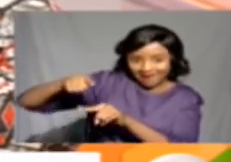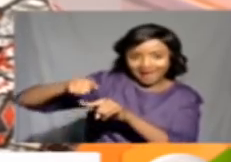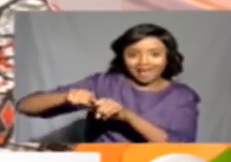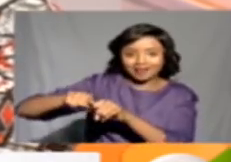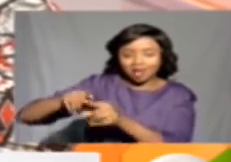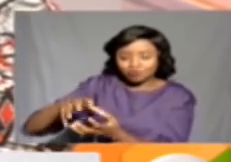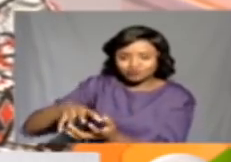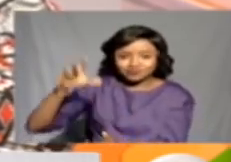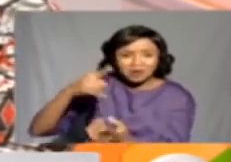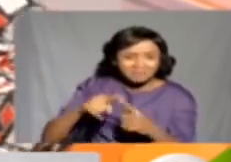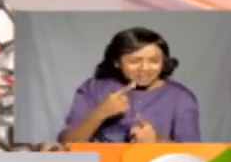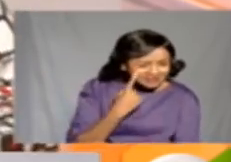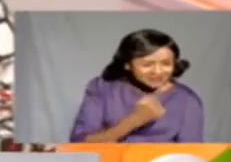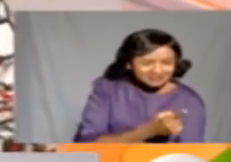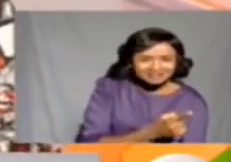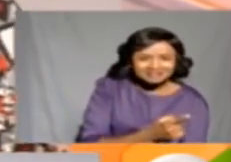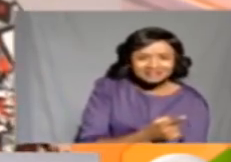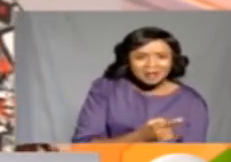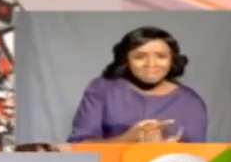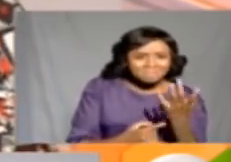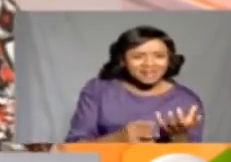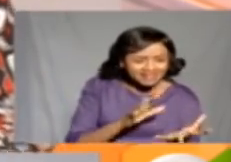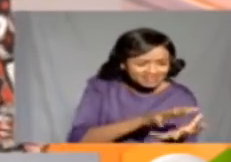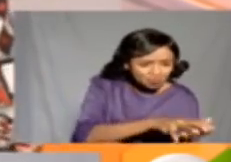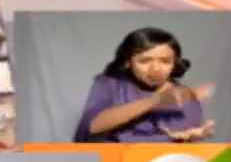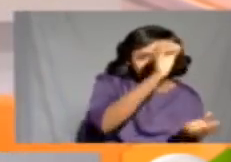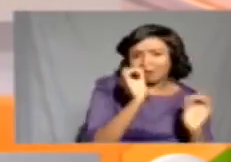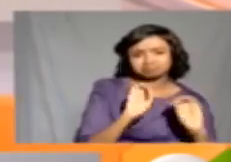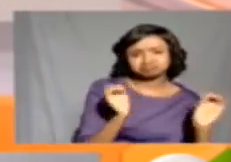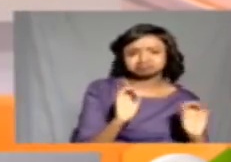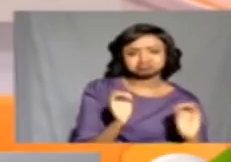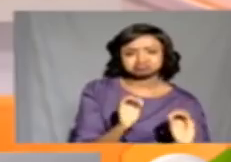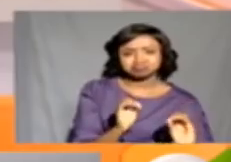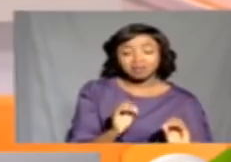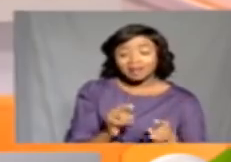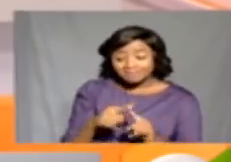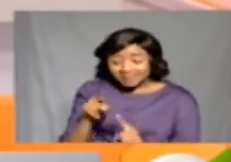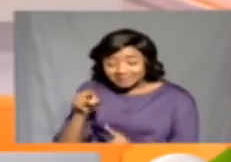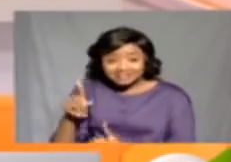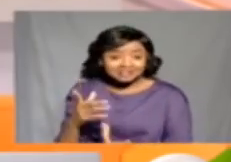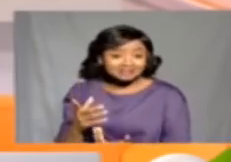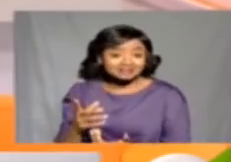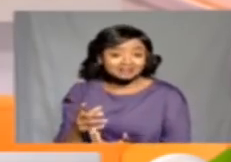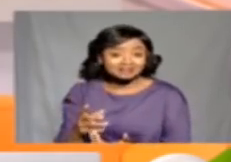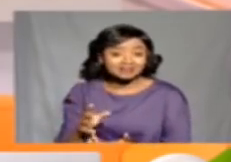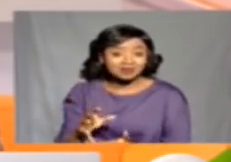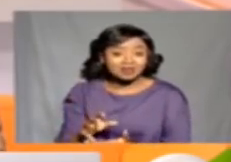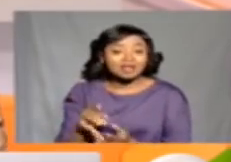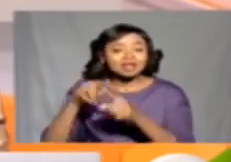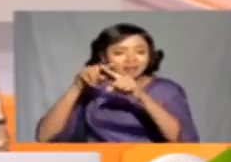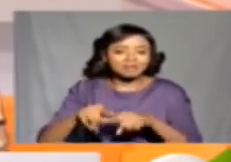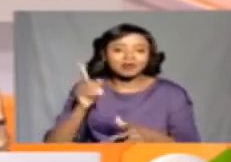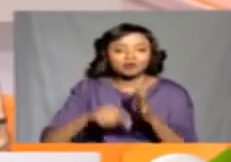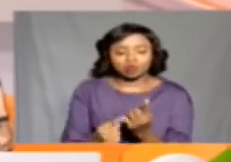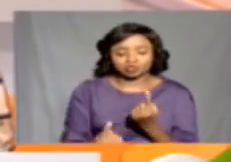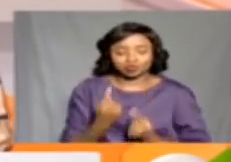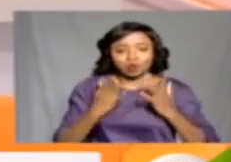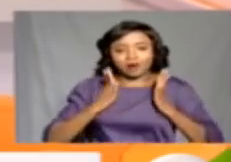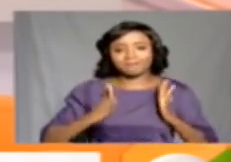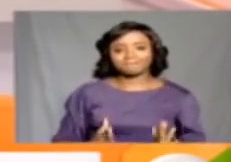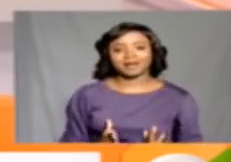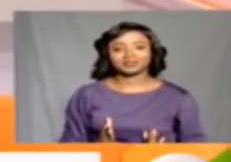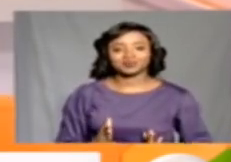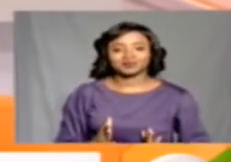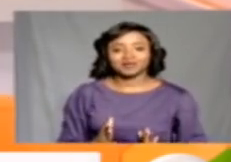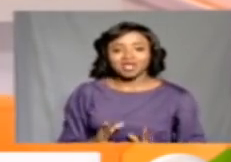hayajavimba. Sasa inategemea hiyo ni mfumo wa mapishi. Kuvimba kwa amri na ndazi inategemea mpishi mwenyewe. Na ni kuumua. Na